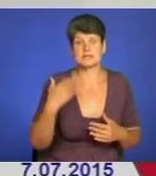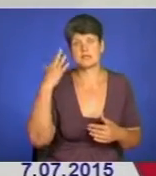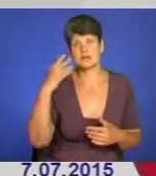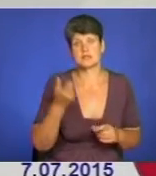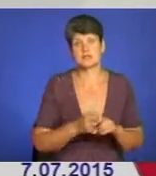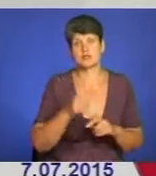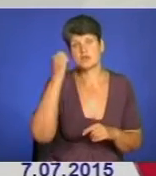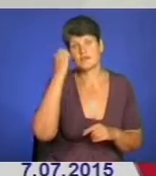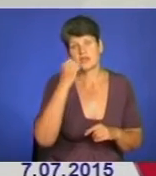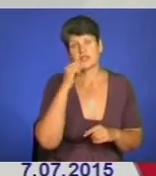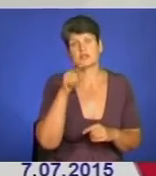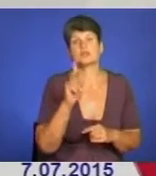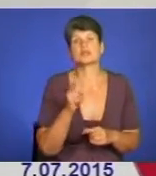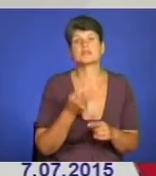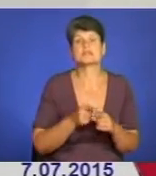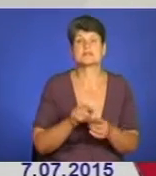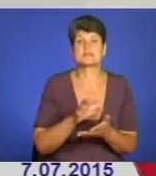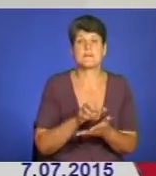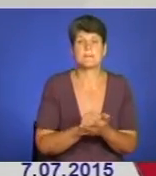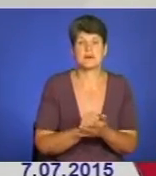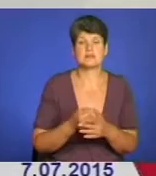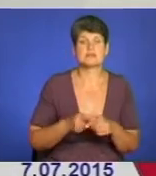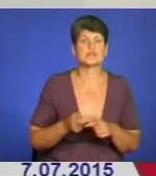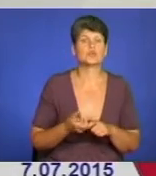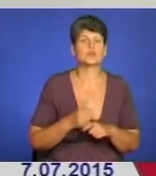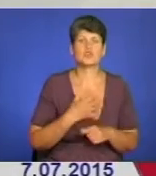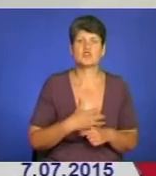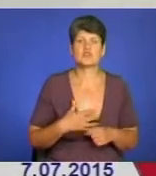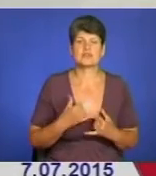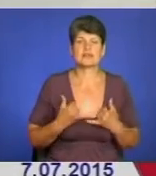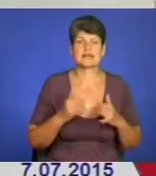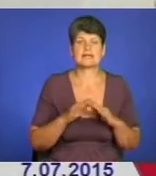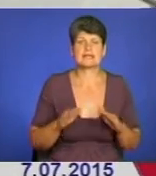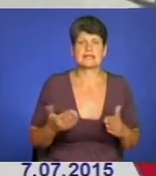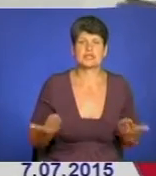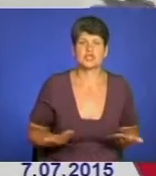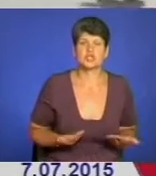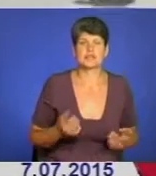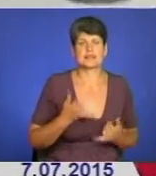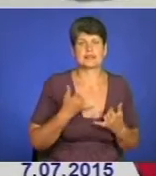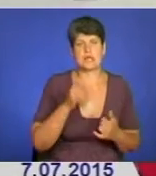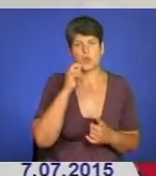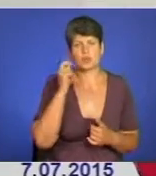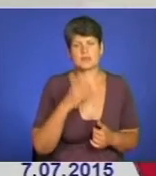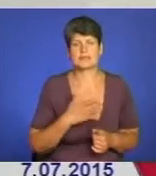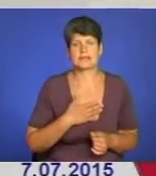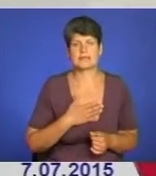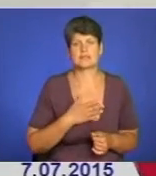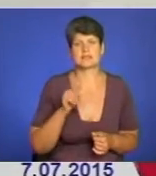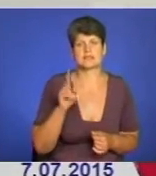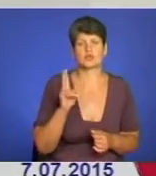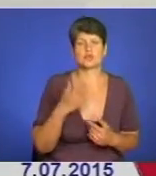вдячна тим, хто тим займається. І що це дуже важливо для дітей, для життя, для України, для наших тих, хто